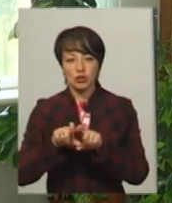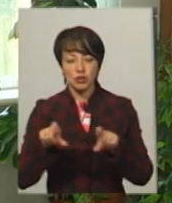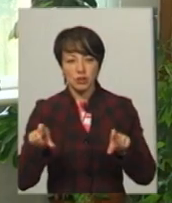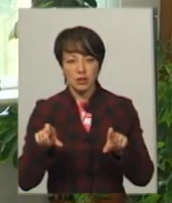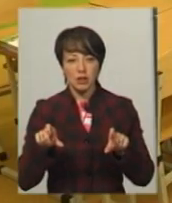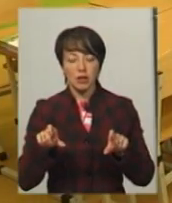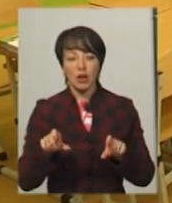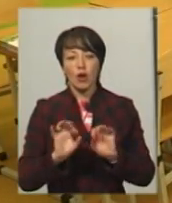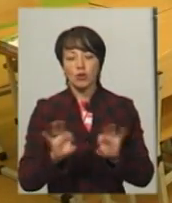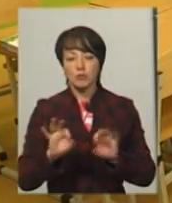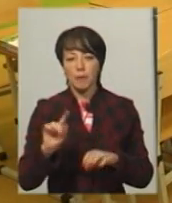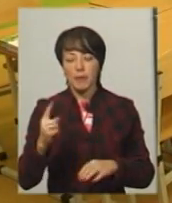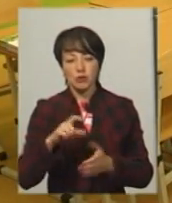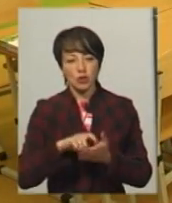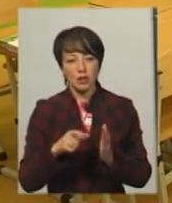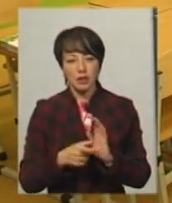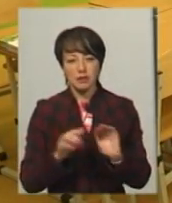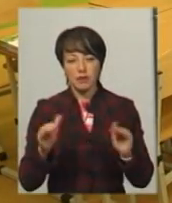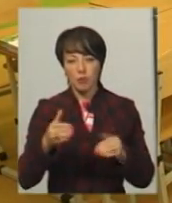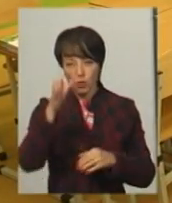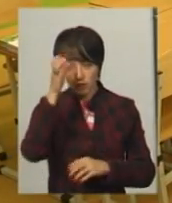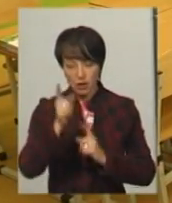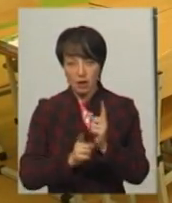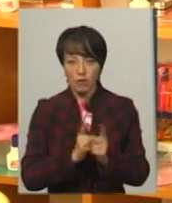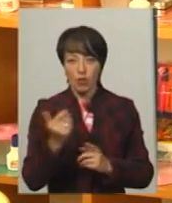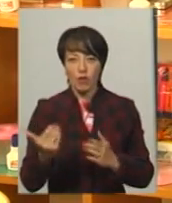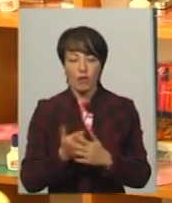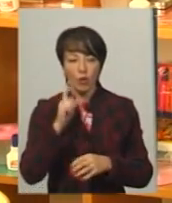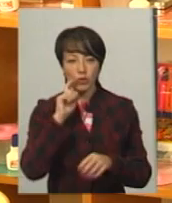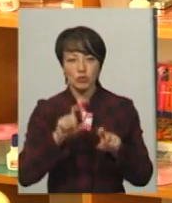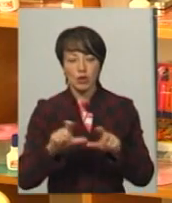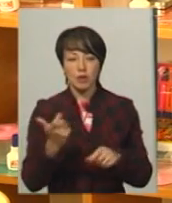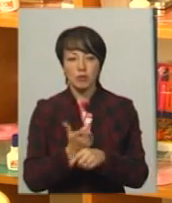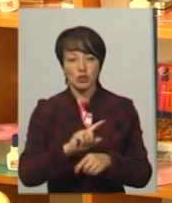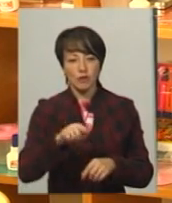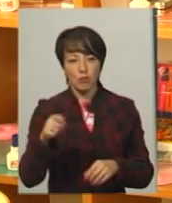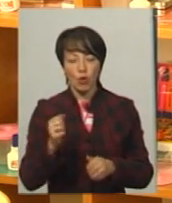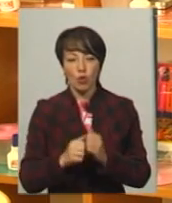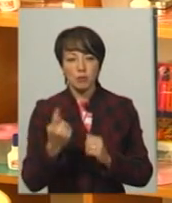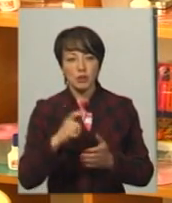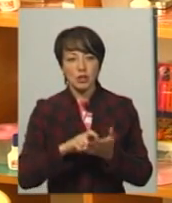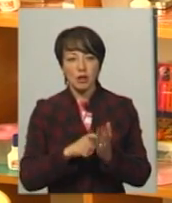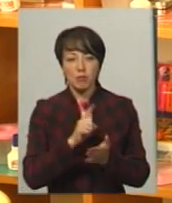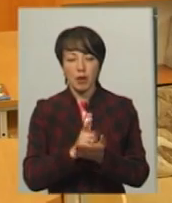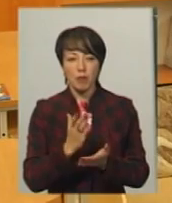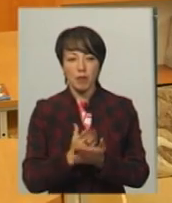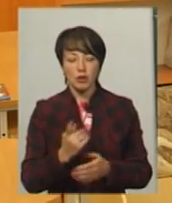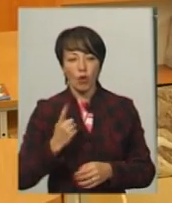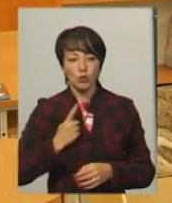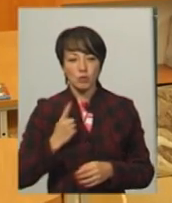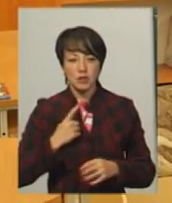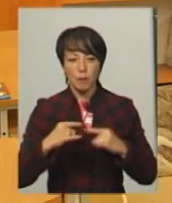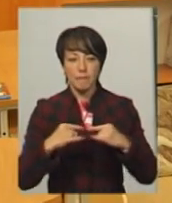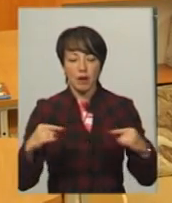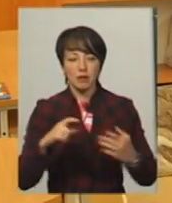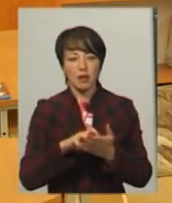Петренко розповідає, що до перших класів у рамках освітньої реформи «Нова українська школа» більше вимог. Кожен першокласник має мати одномісну парту, а